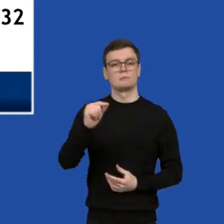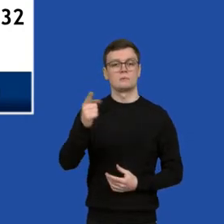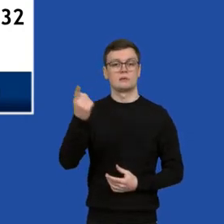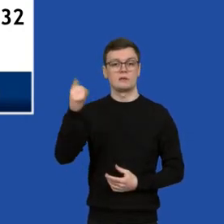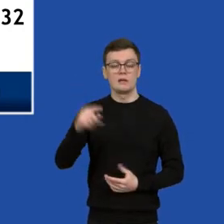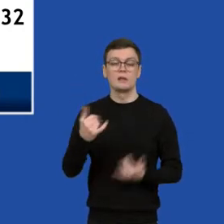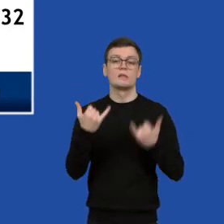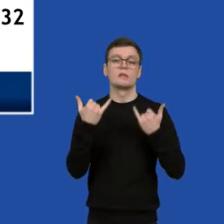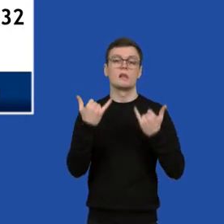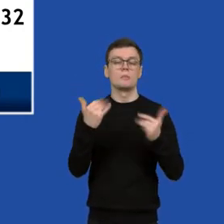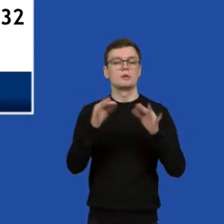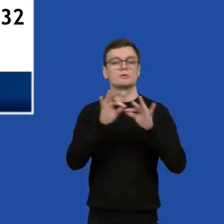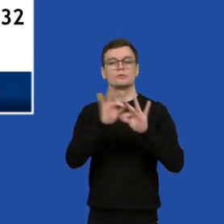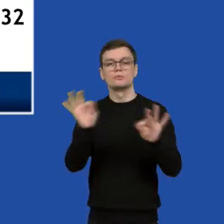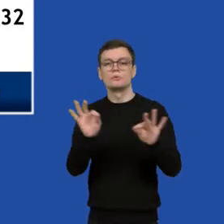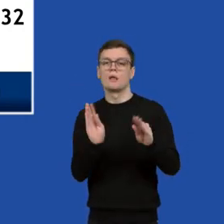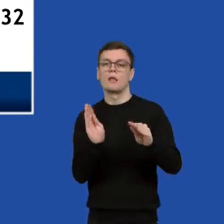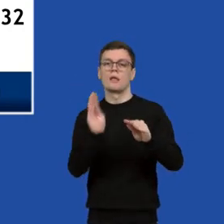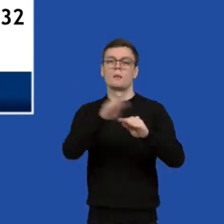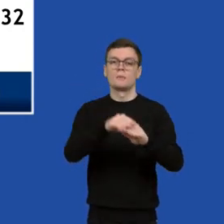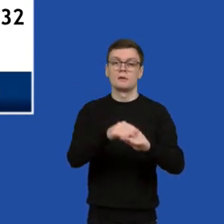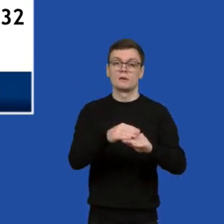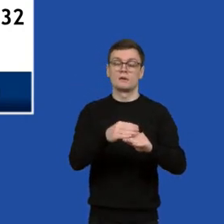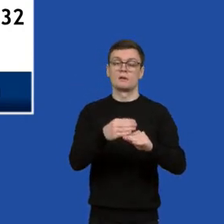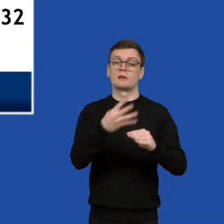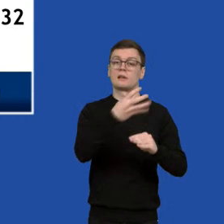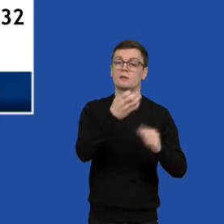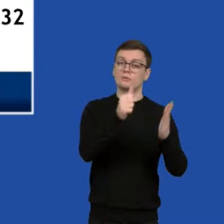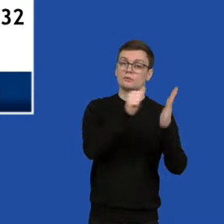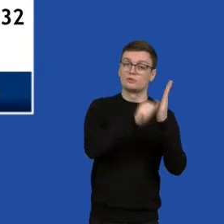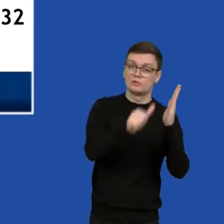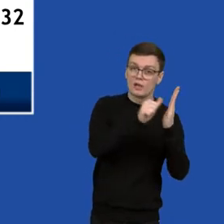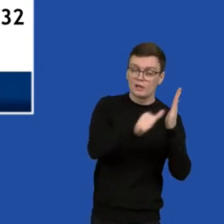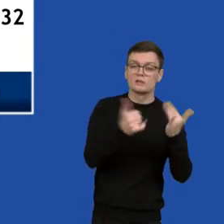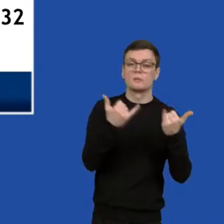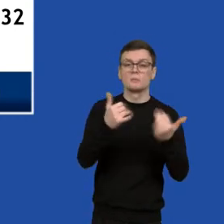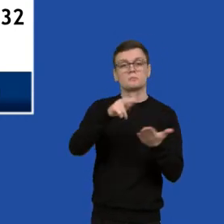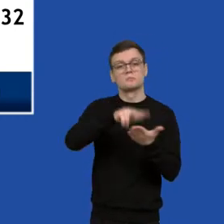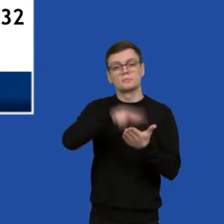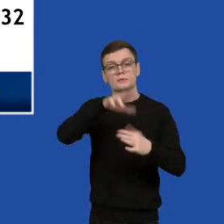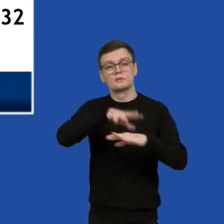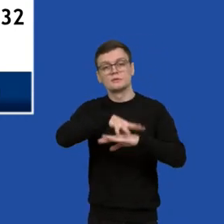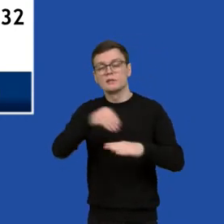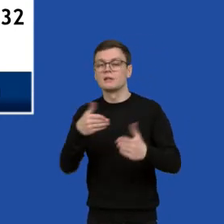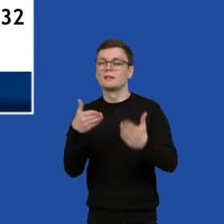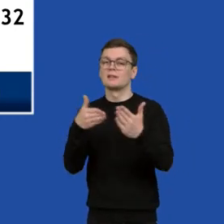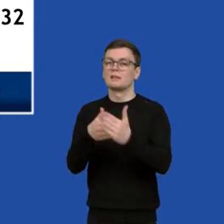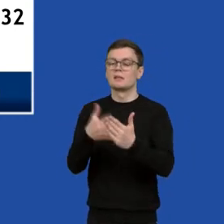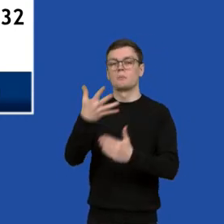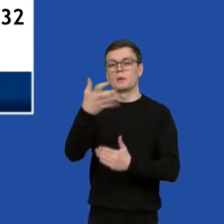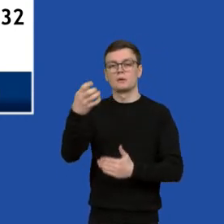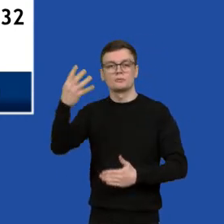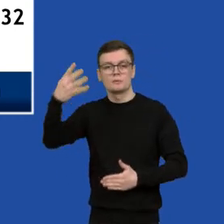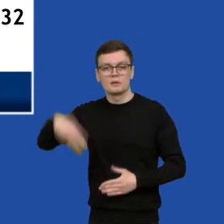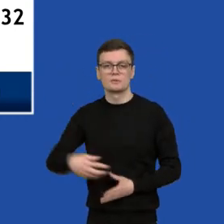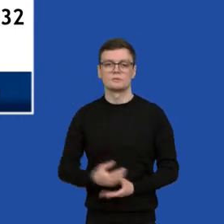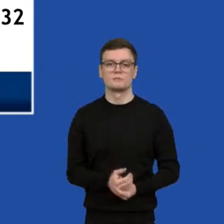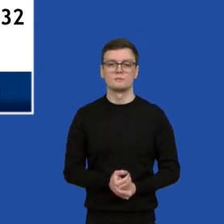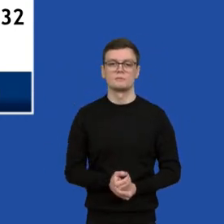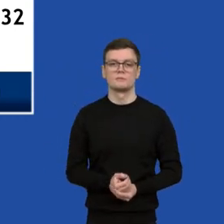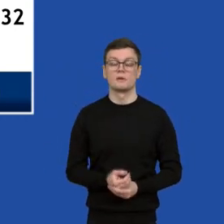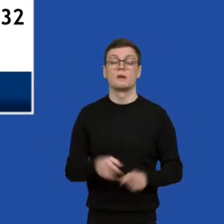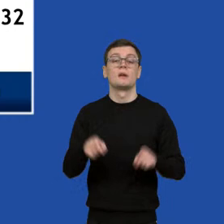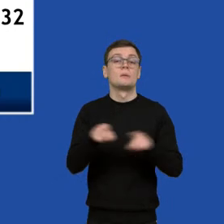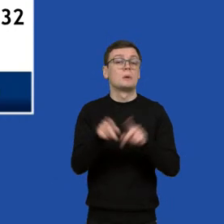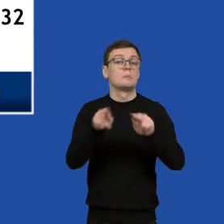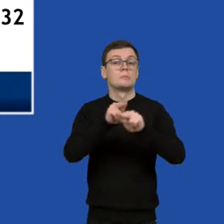dydis dabar yra siūlomas didinti nuo 460, kas yra priimta Seimo, iki 540. Taip pat priminsiu,